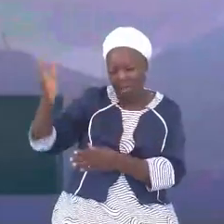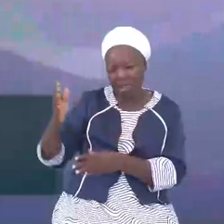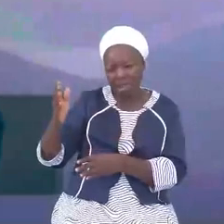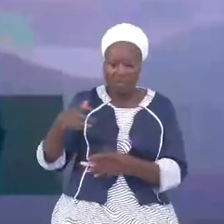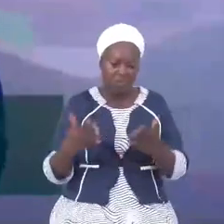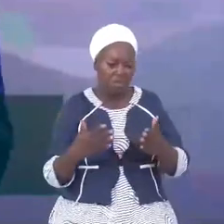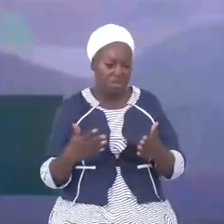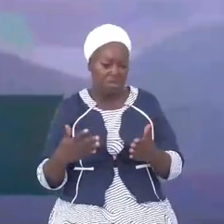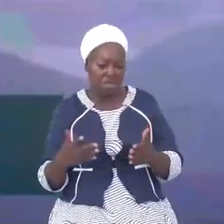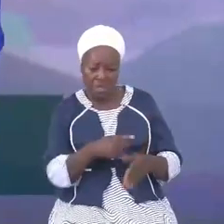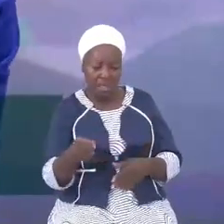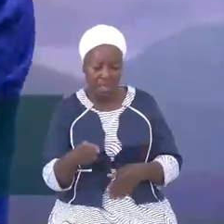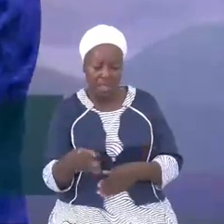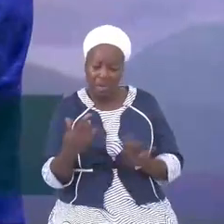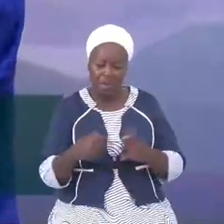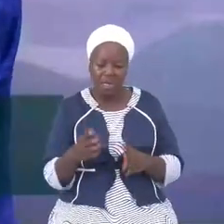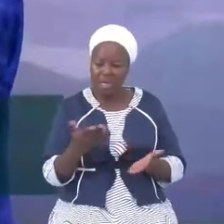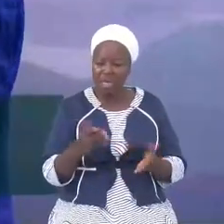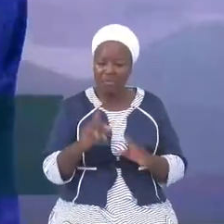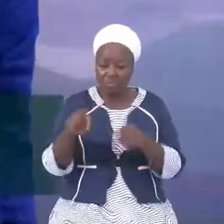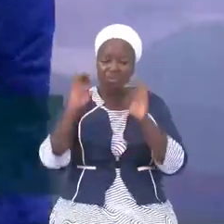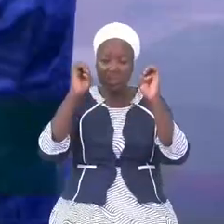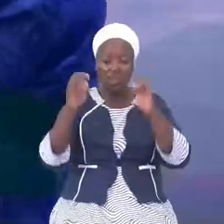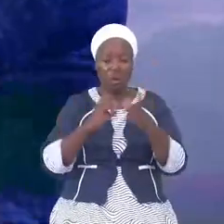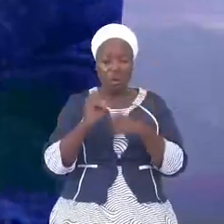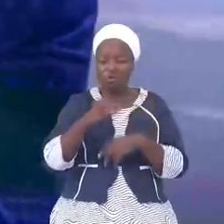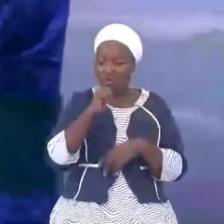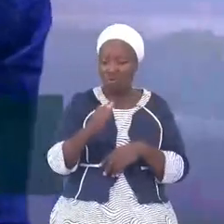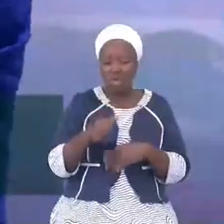qu'ils soient illettrés ou pas, qu'ils soient noirs ou blancs,